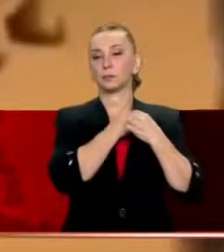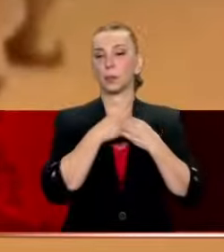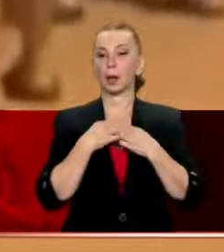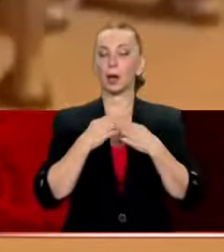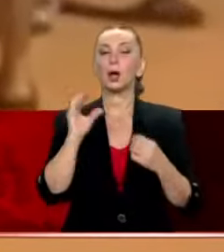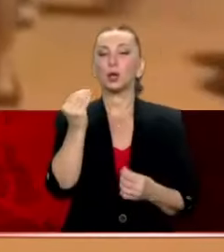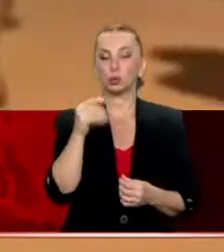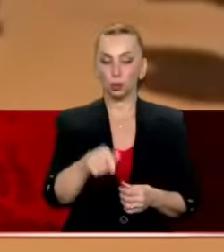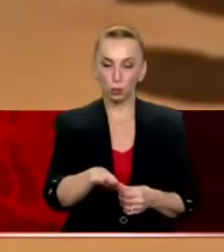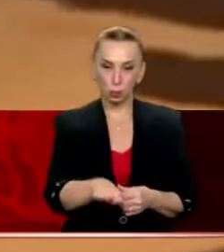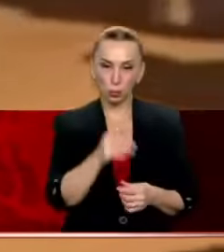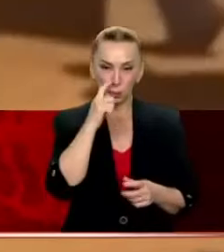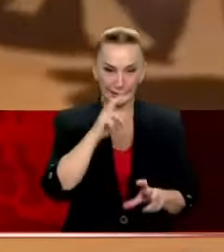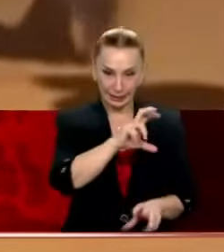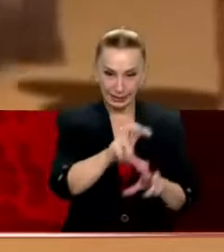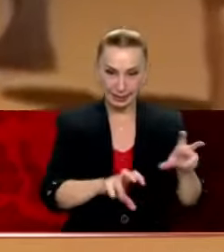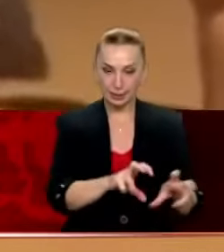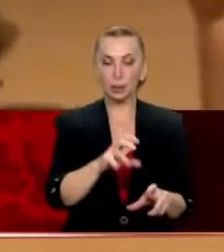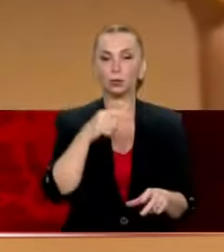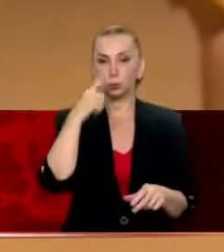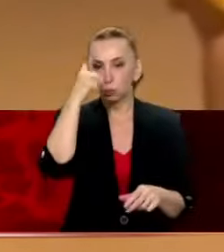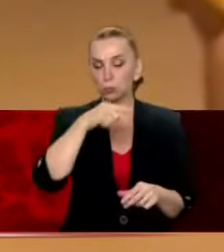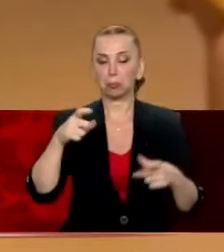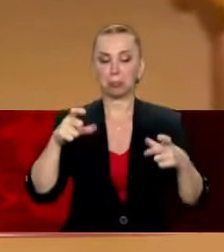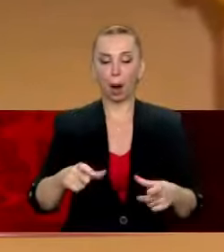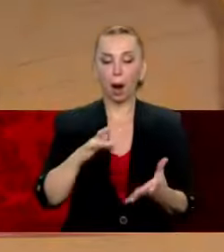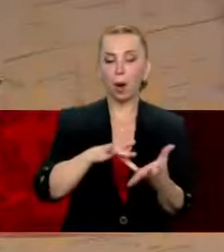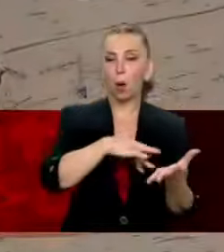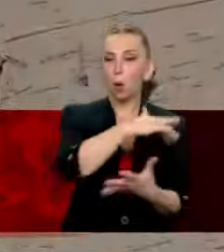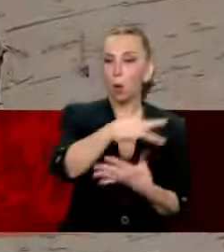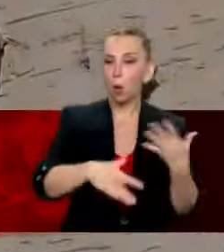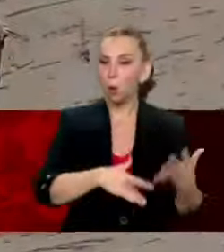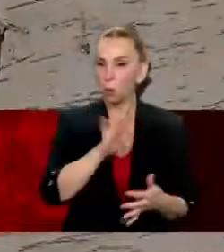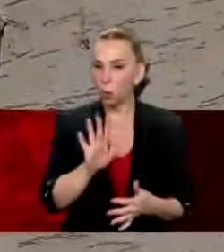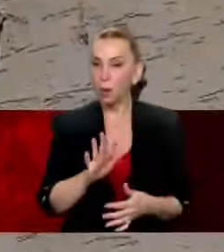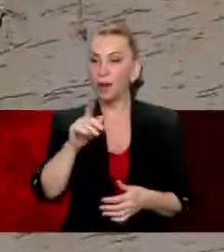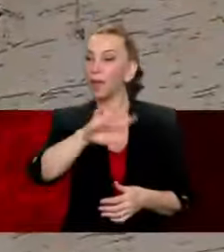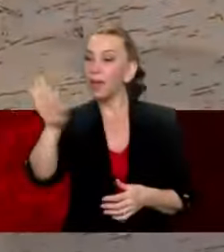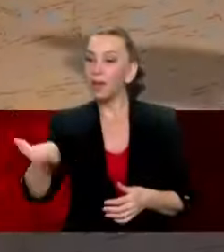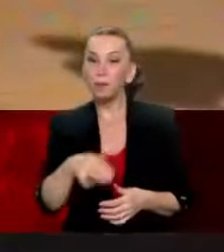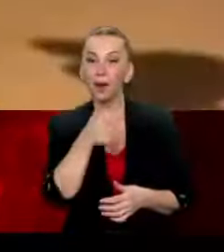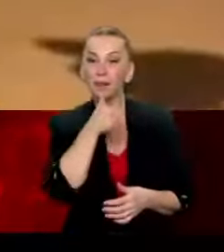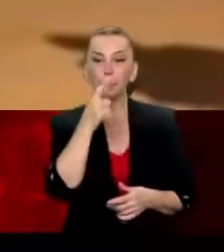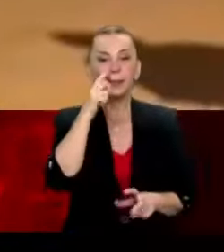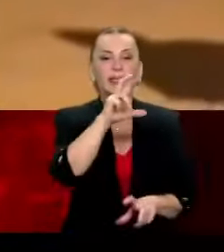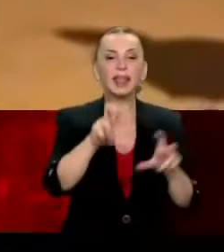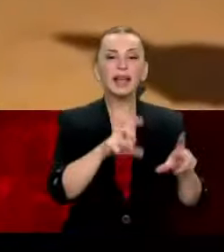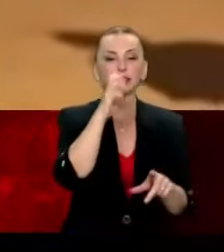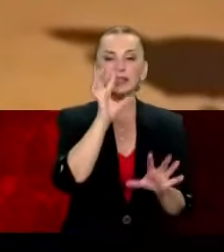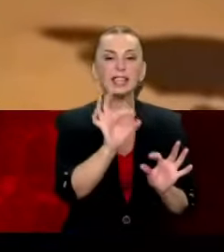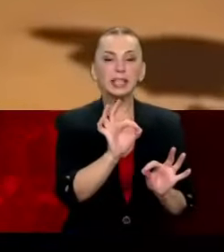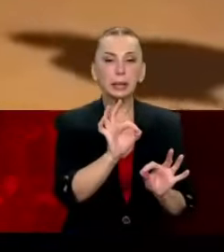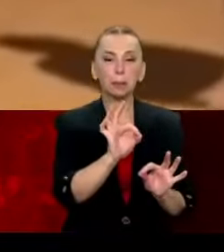Çocuğa cinsel istismar iddiası mahalleyi karıştırdı. Önce tacizciyi linç etmeye kalktılar, sonra evini taşladılar.